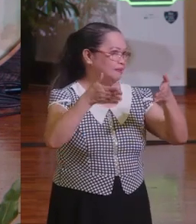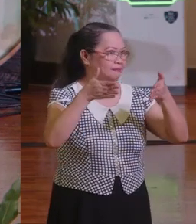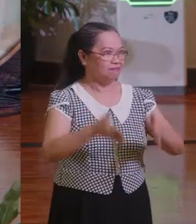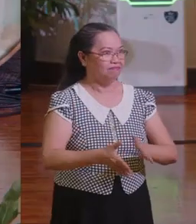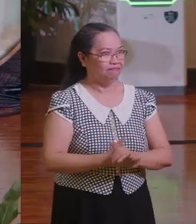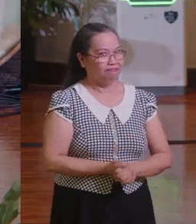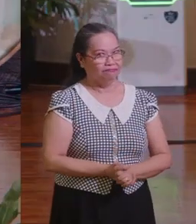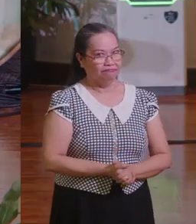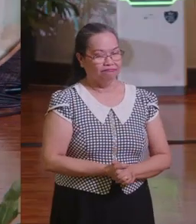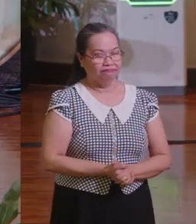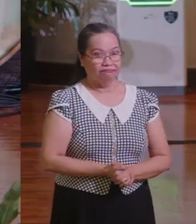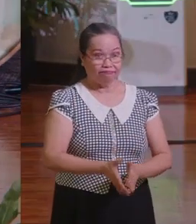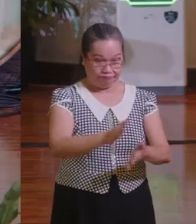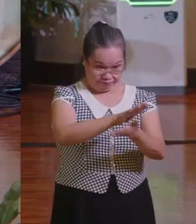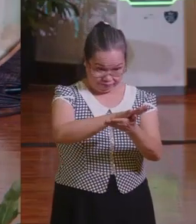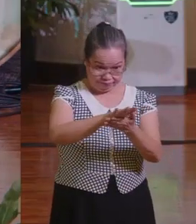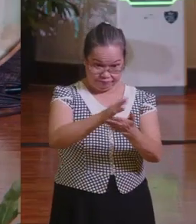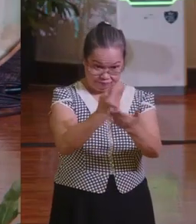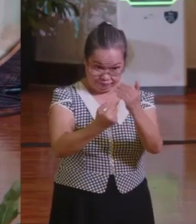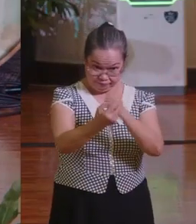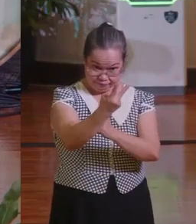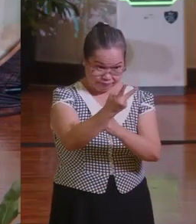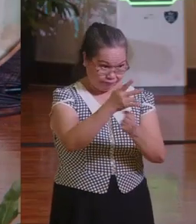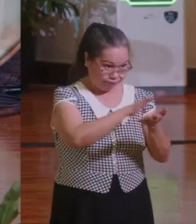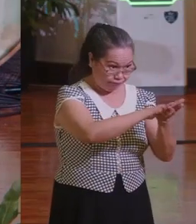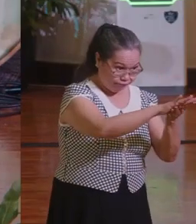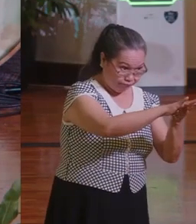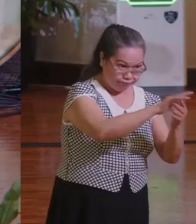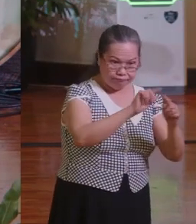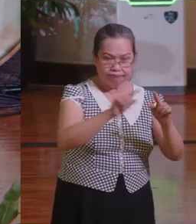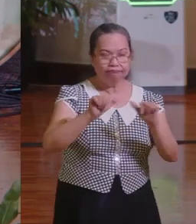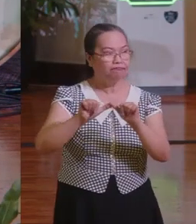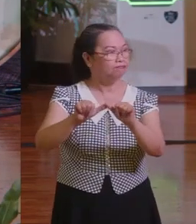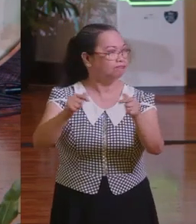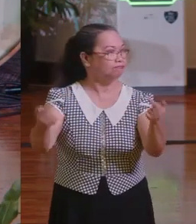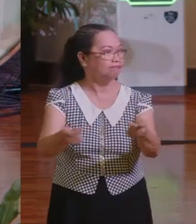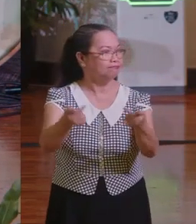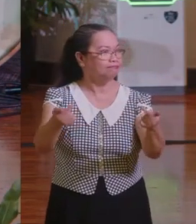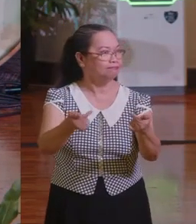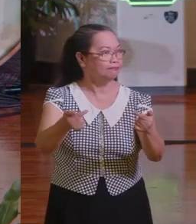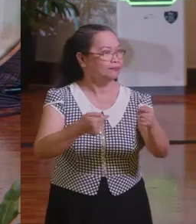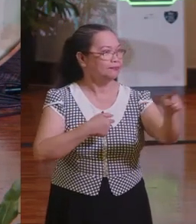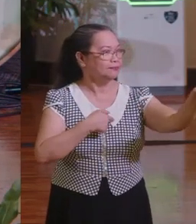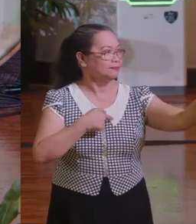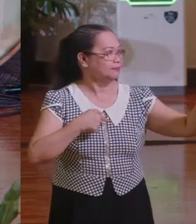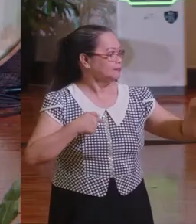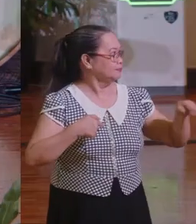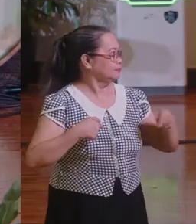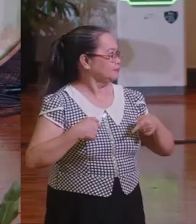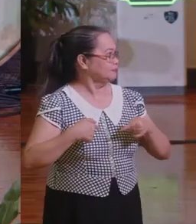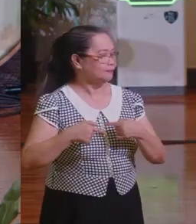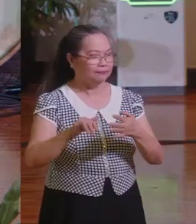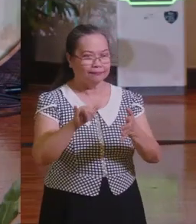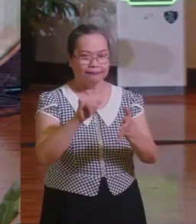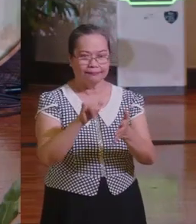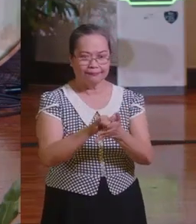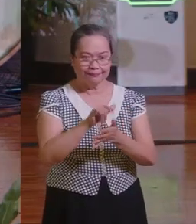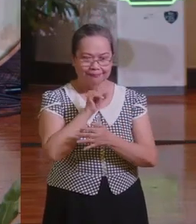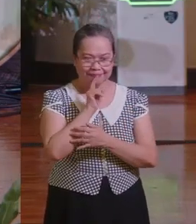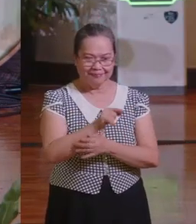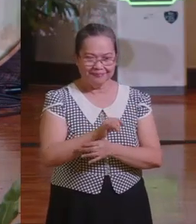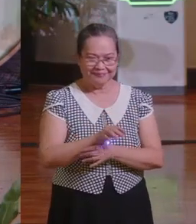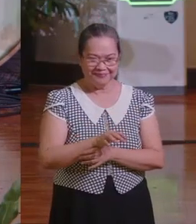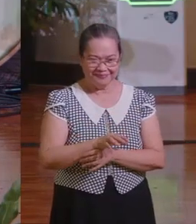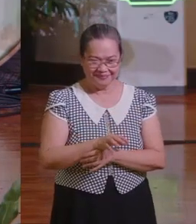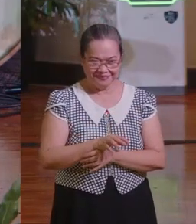and sinners. Simultaneously justified and sinners. Yan po ang isang katotohanan para sa